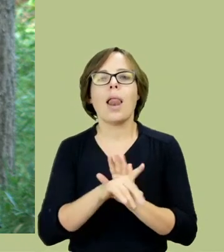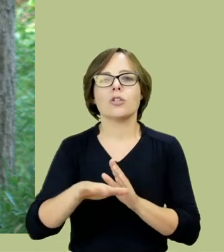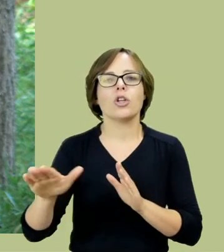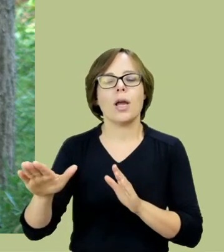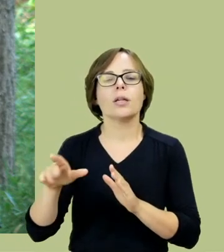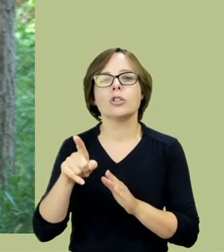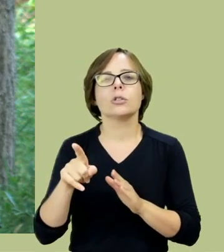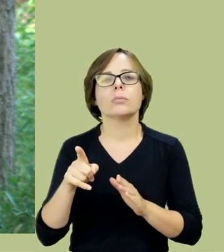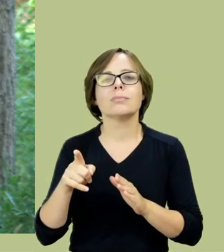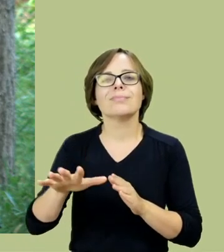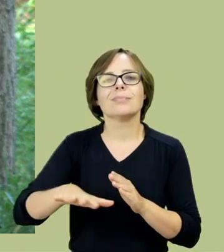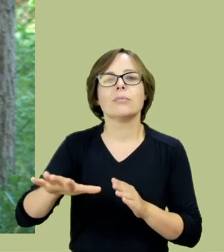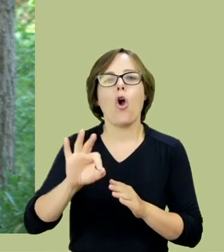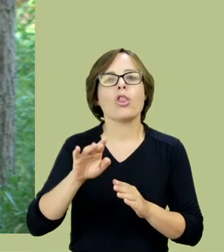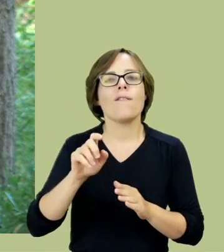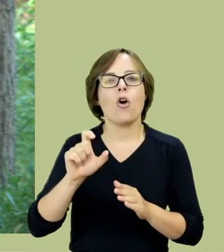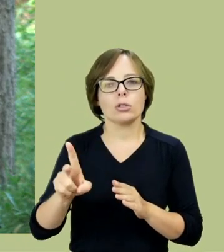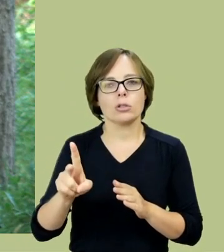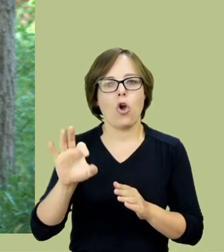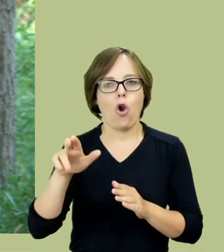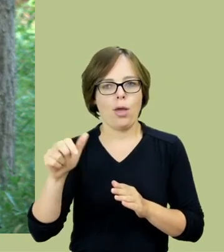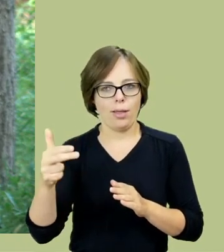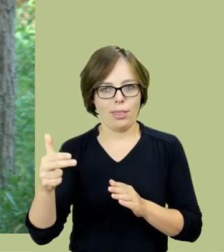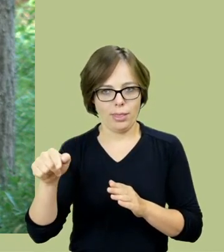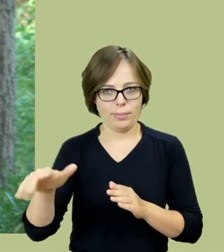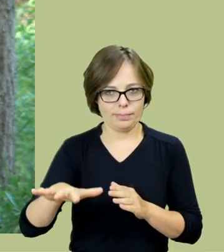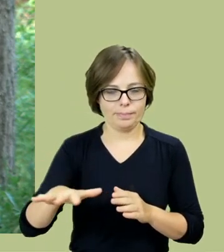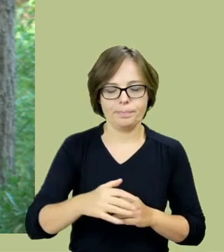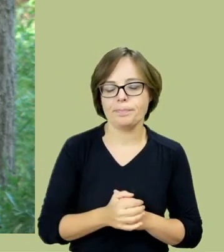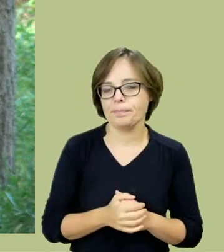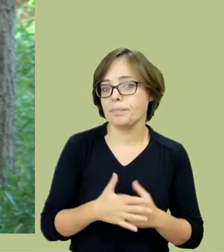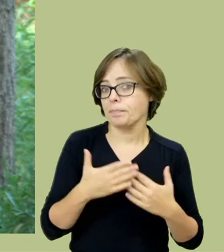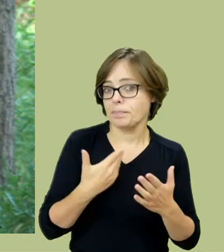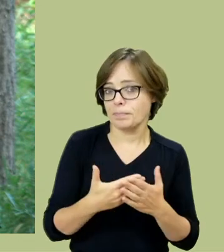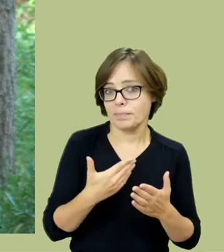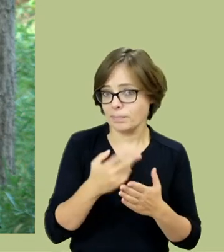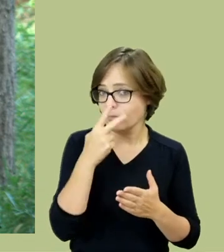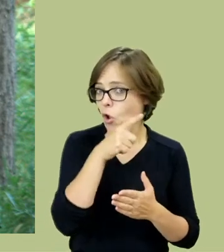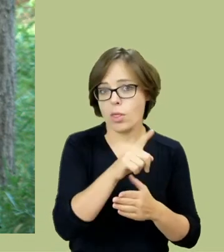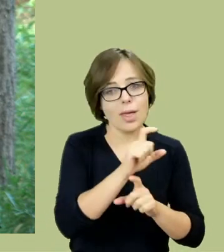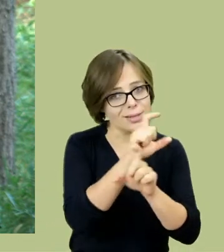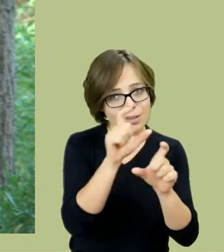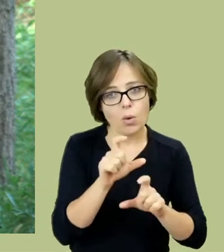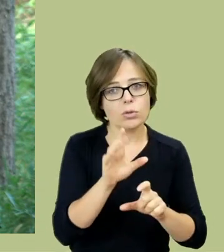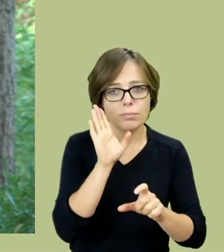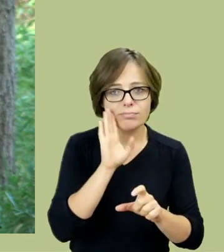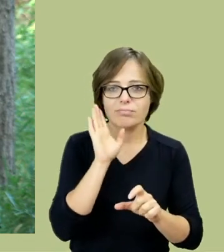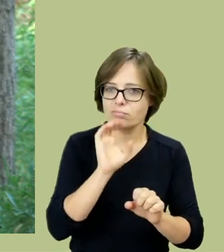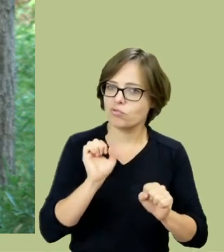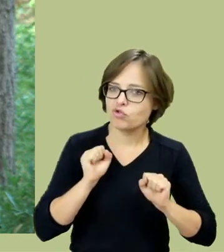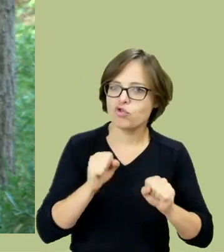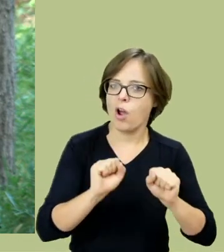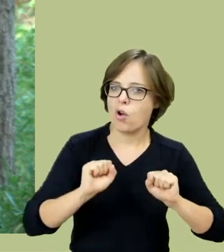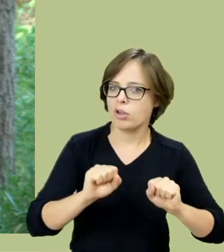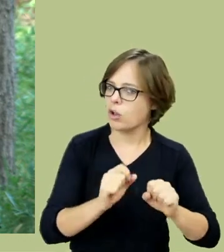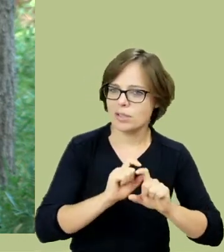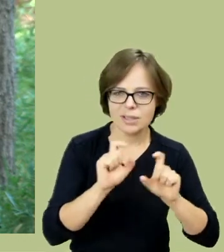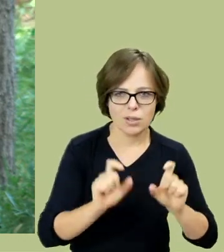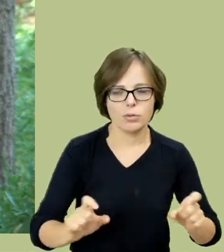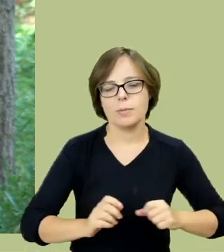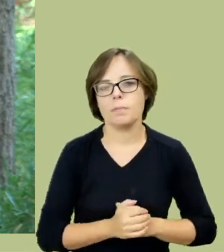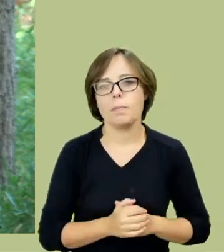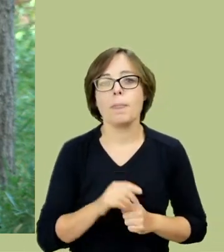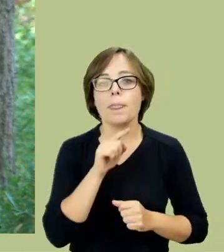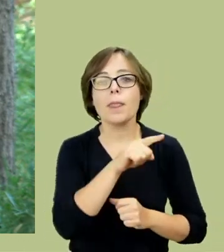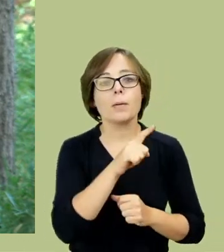Stąd zresztą nazwa od jej imienia. Więc naprawdę nie ustała w działaniach, w tym cudownym epizodzie w